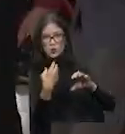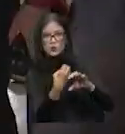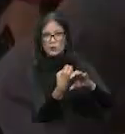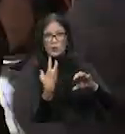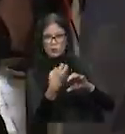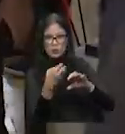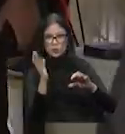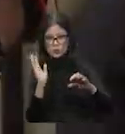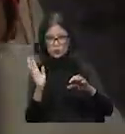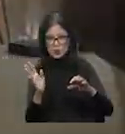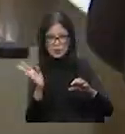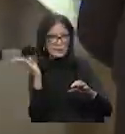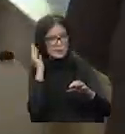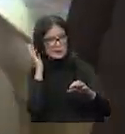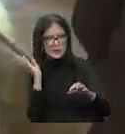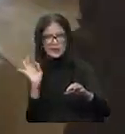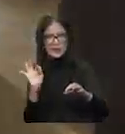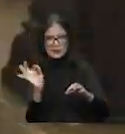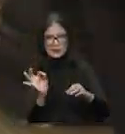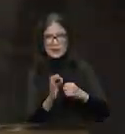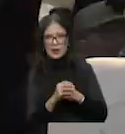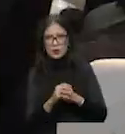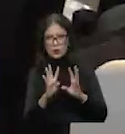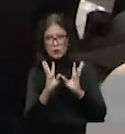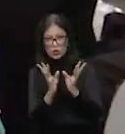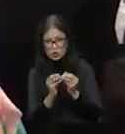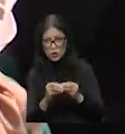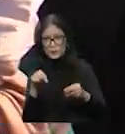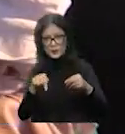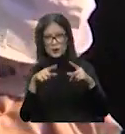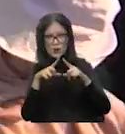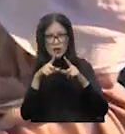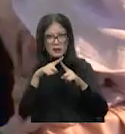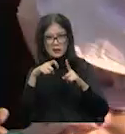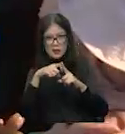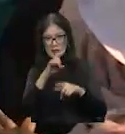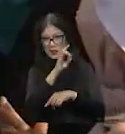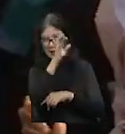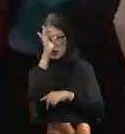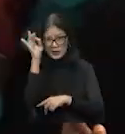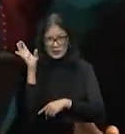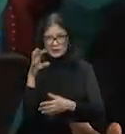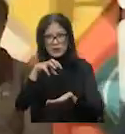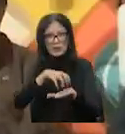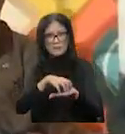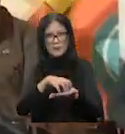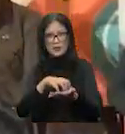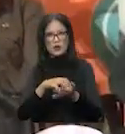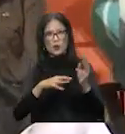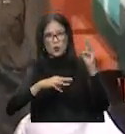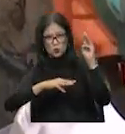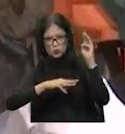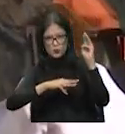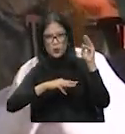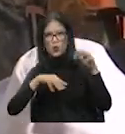diprotes. Menparekraf juga menghadiri workshop kata kreatif di Kabupaten Wonosobo. Kabupaten Wonosobo merupakan lokasi ke-9 dari